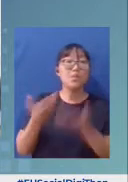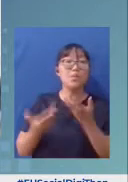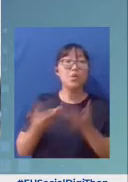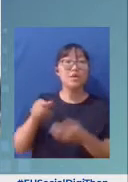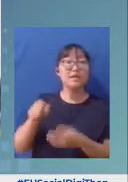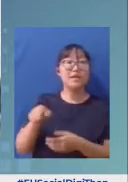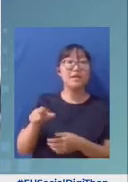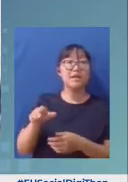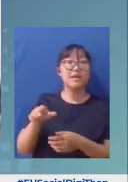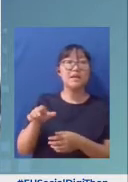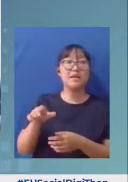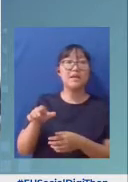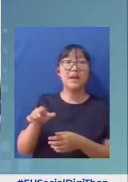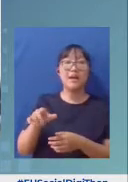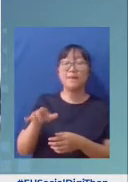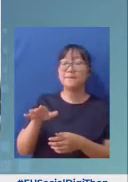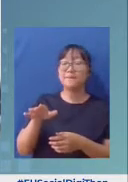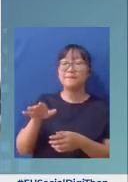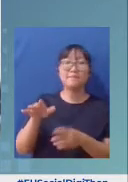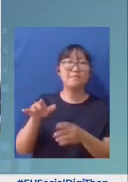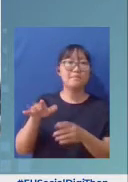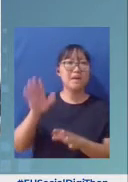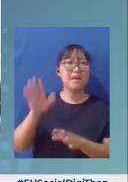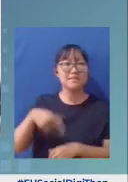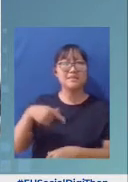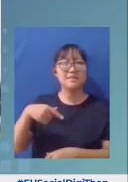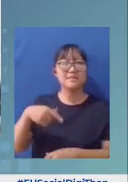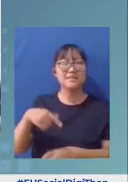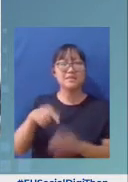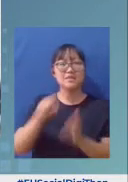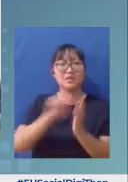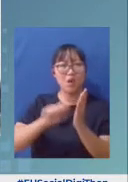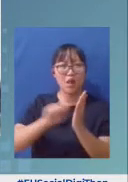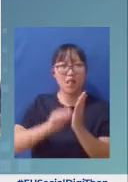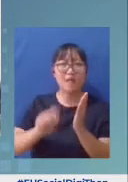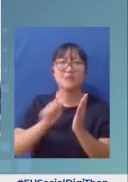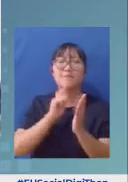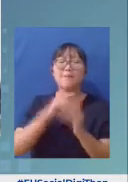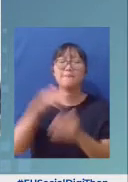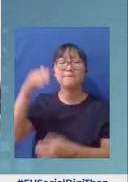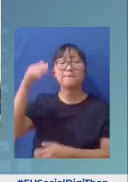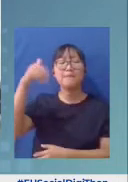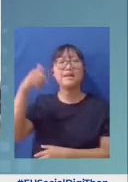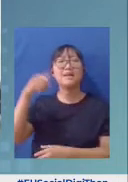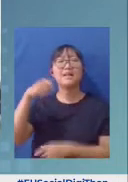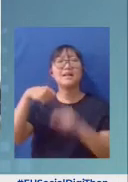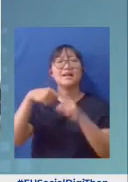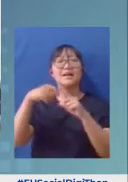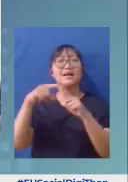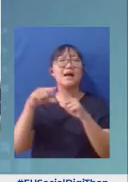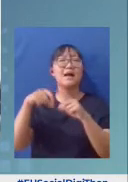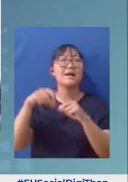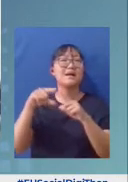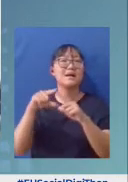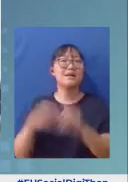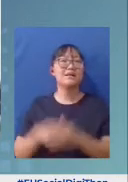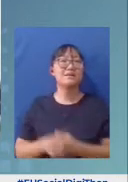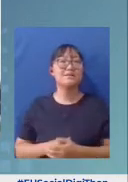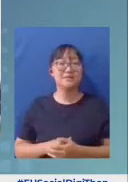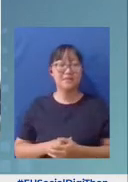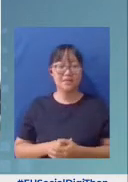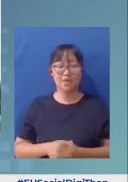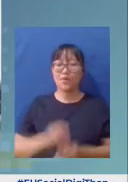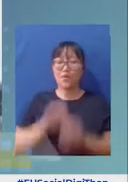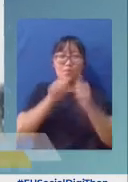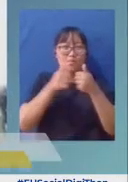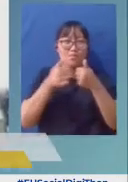pakainya kakak ya. Ini kakak dari Lebda. Ya. Oke, baik kakak yang baik, ya, ini peduli pada adiknya mungkin